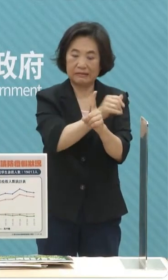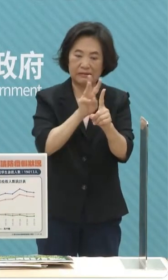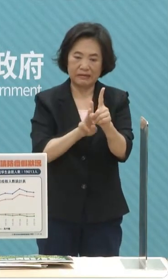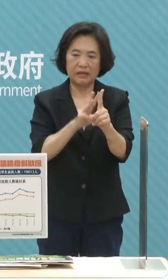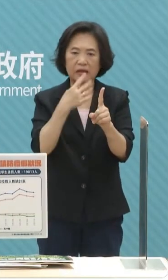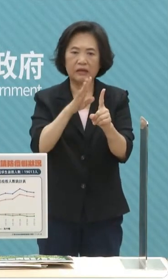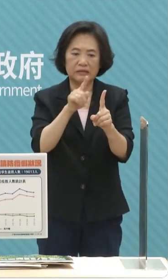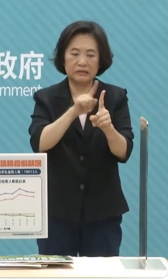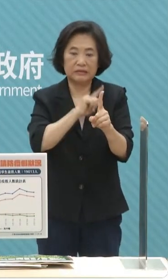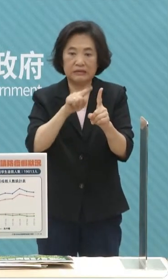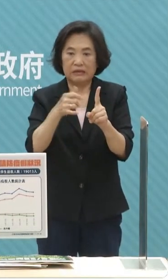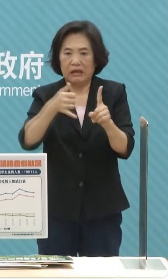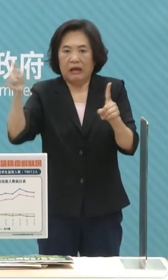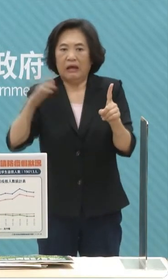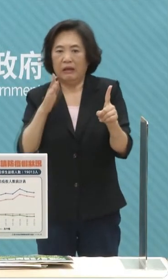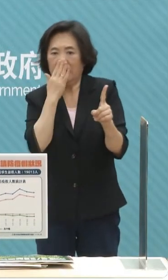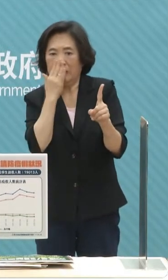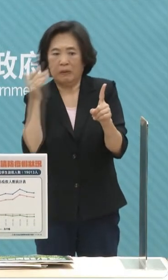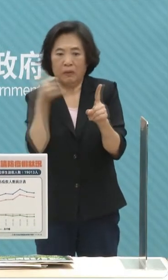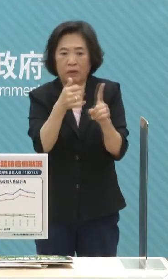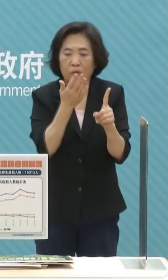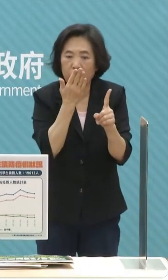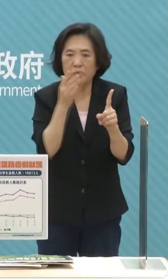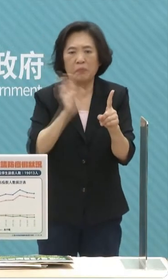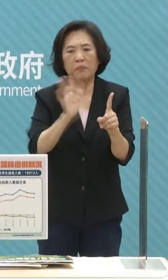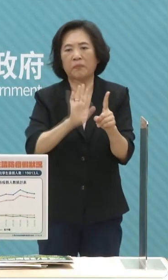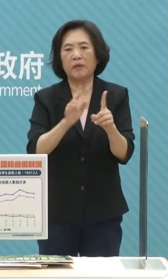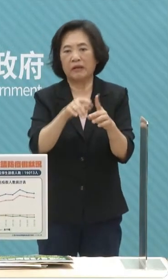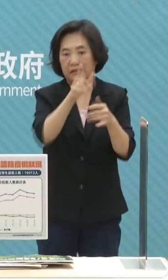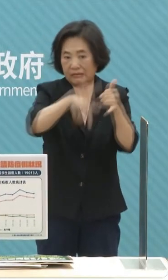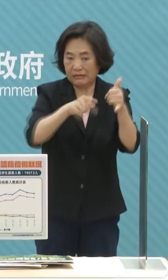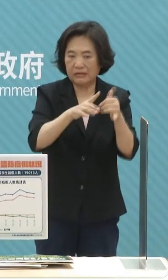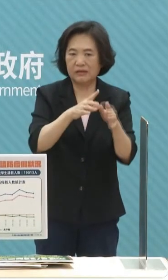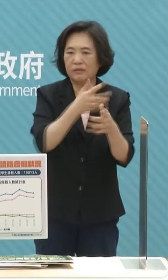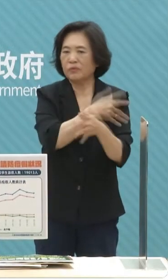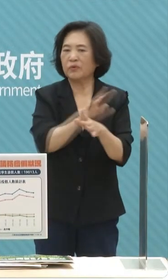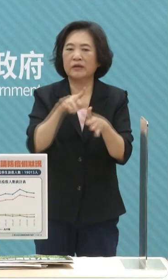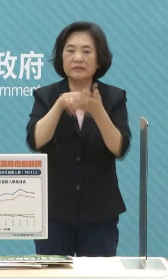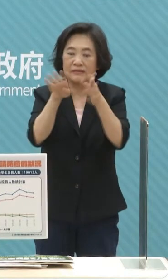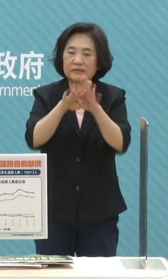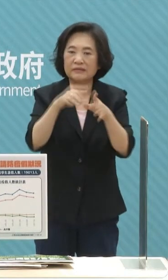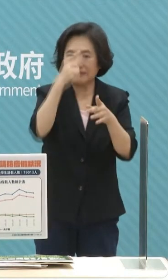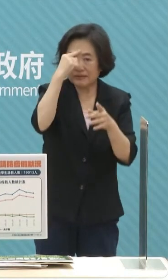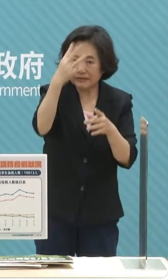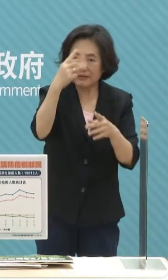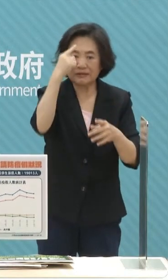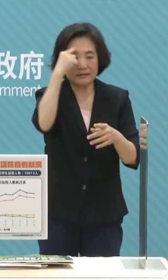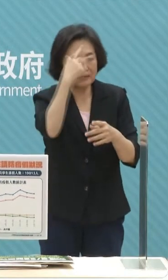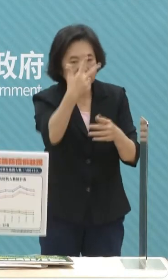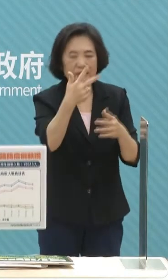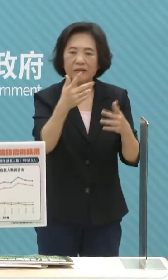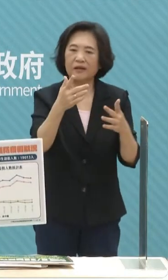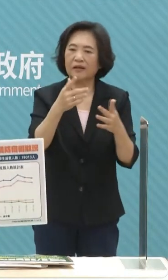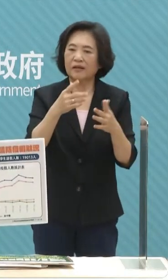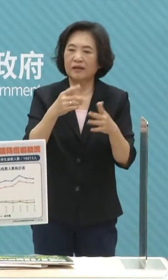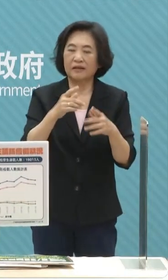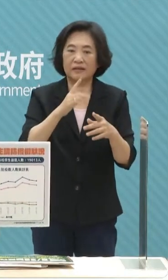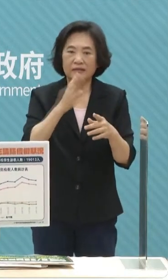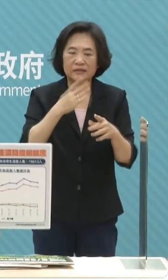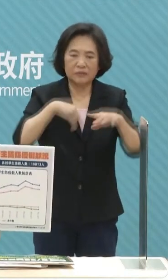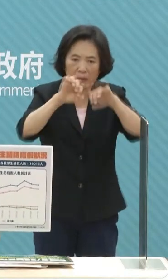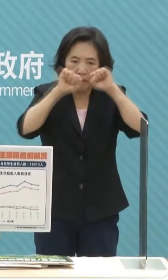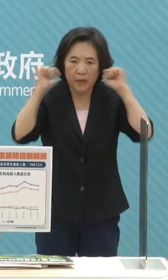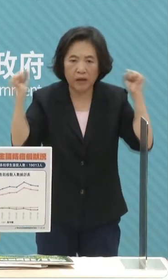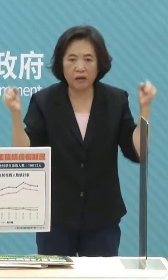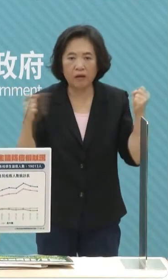到自己自动不来，你知道吗？或是怎样，或者是不管是放假三天或以前放假七天，事实真相就是